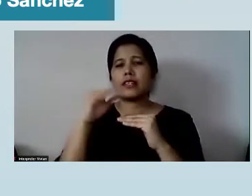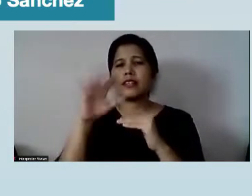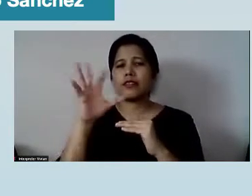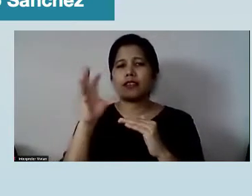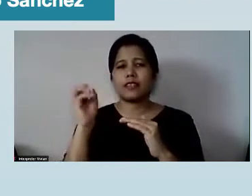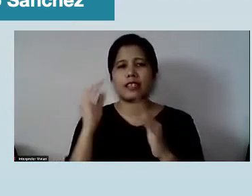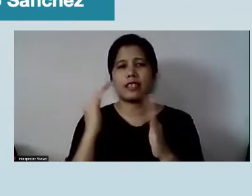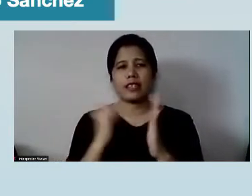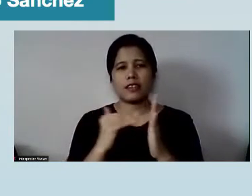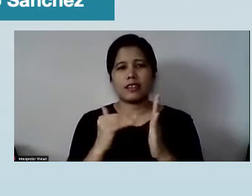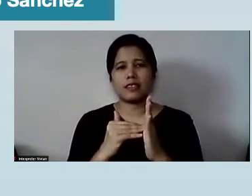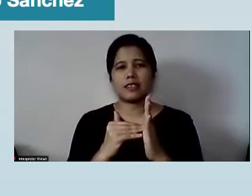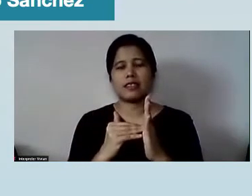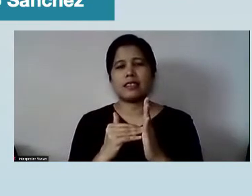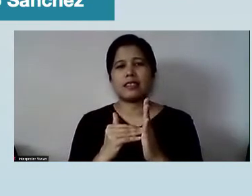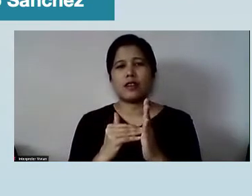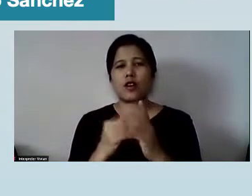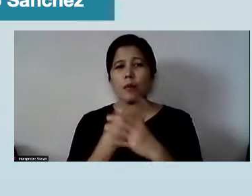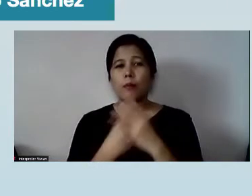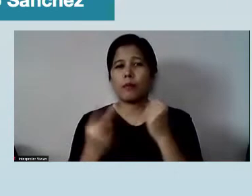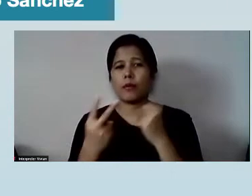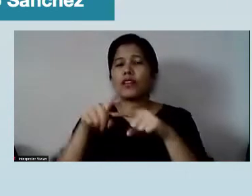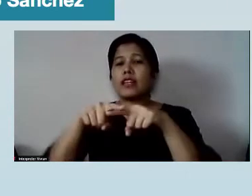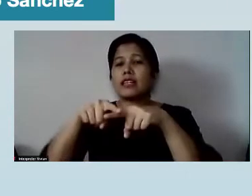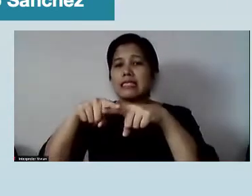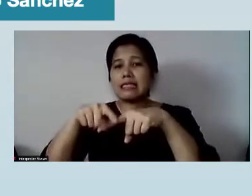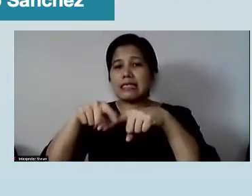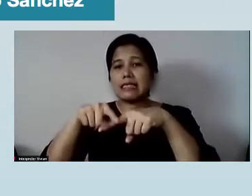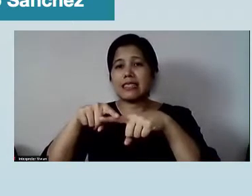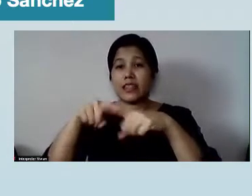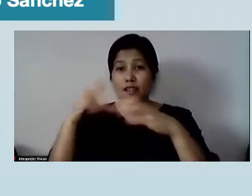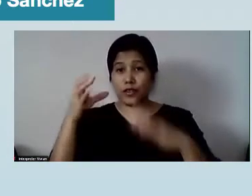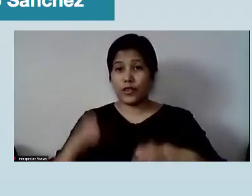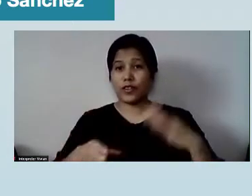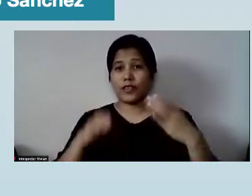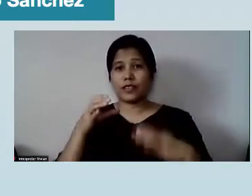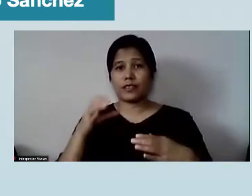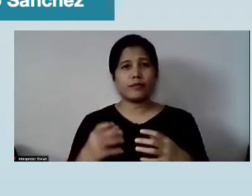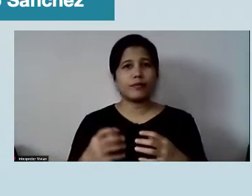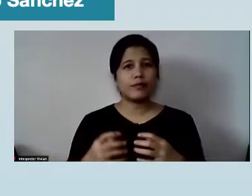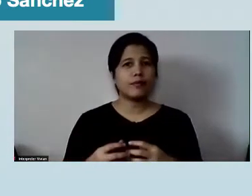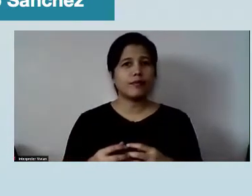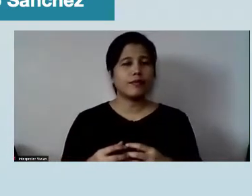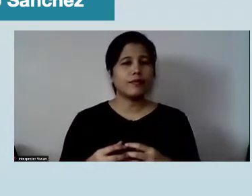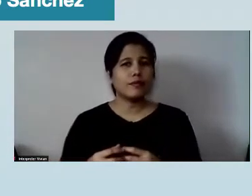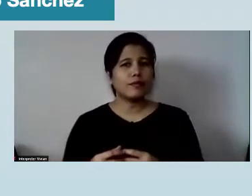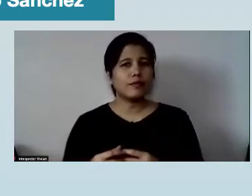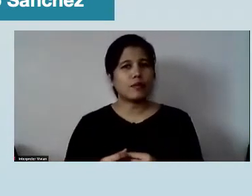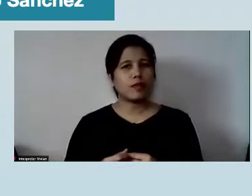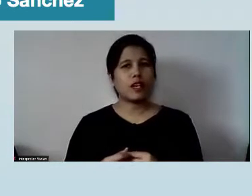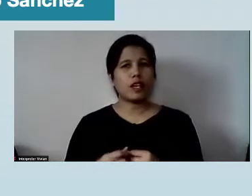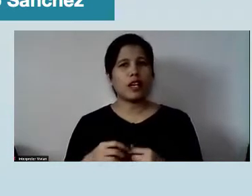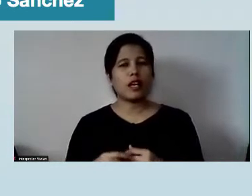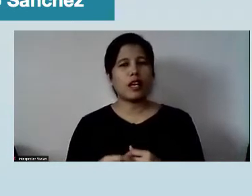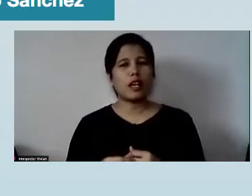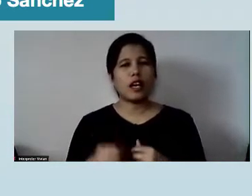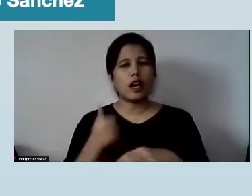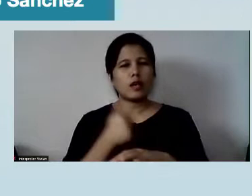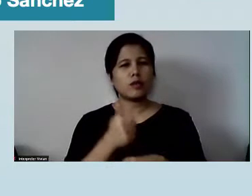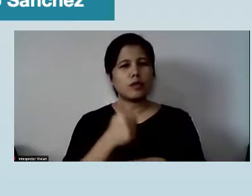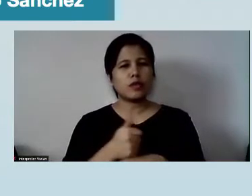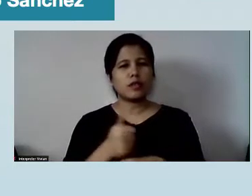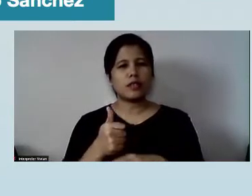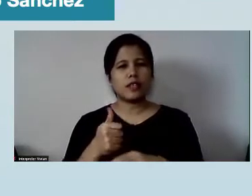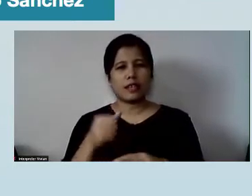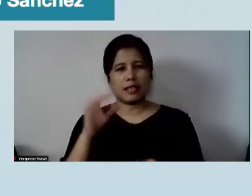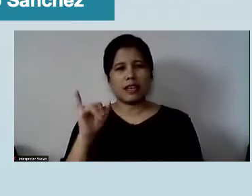po, noong pumutok yung mga abuso nito, yung mga misuse, abuse ng ating mga IDs,